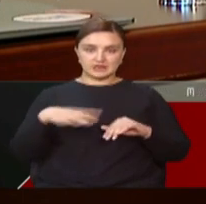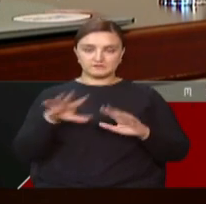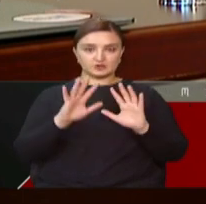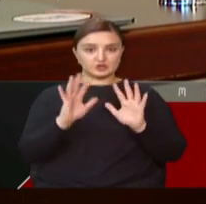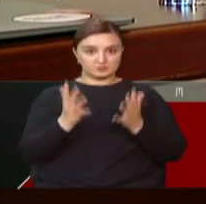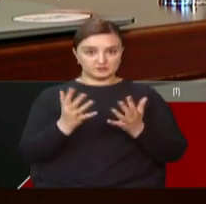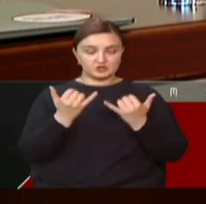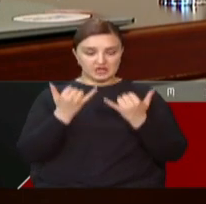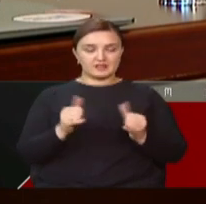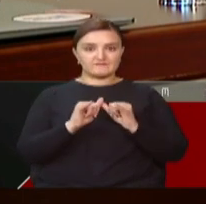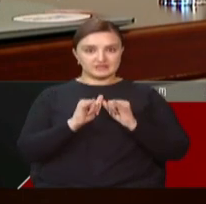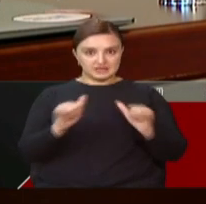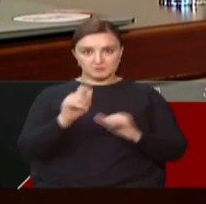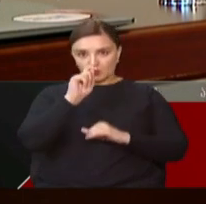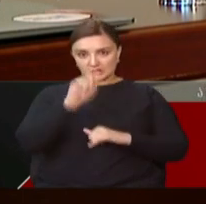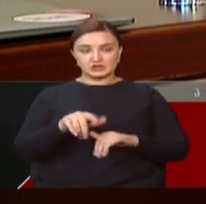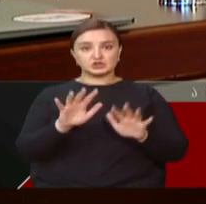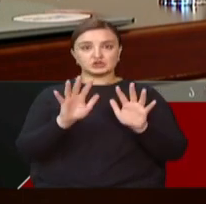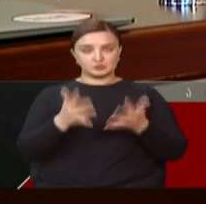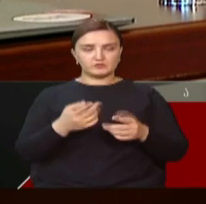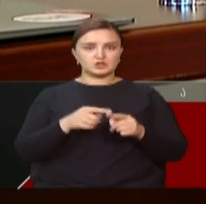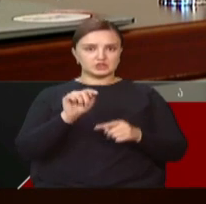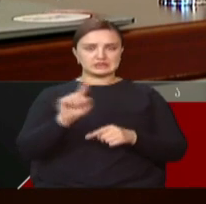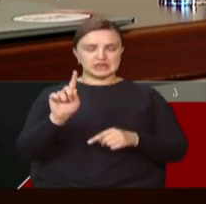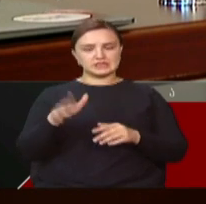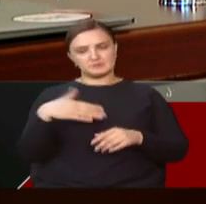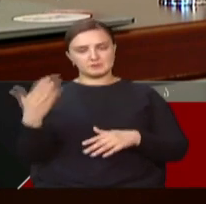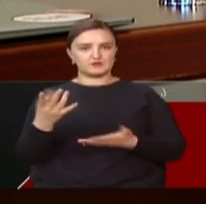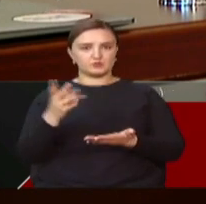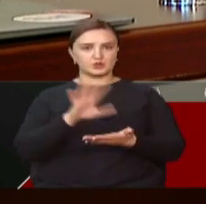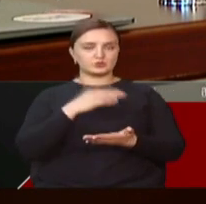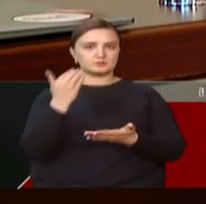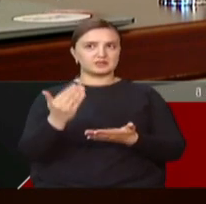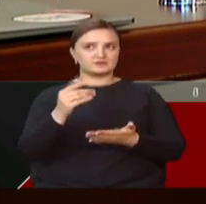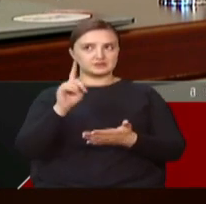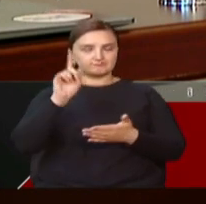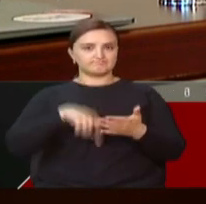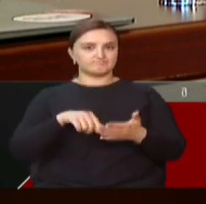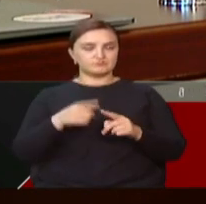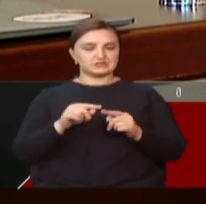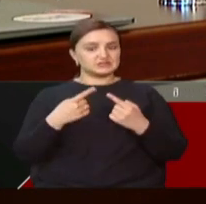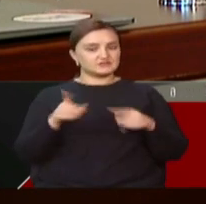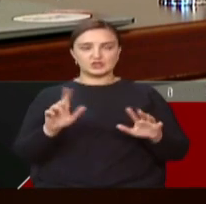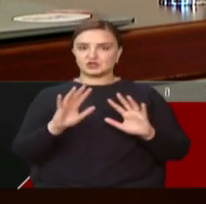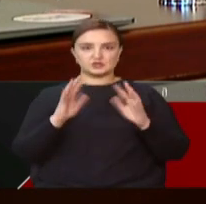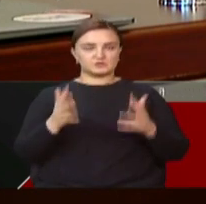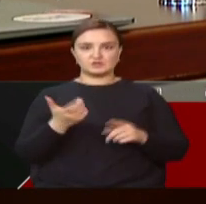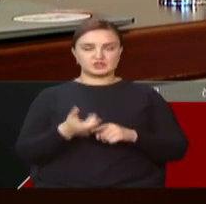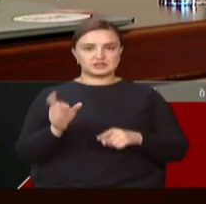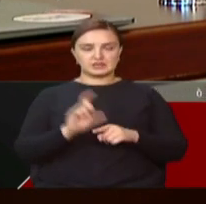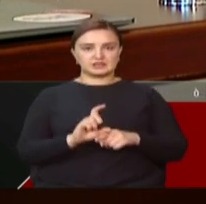და ახლა უკვე ვითარდება უკრაინის შემთხვევაში, ეს რაღაცა კუთხით უნდა იყოს მათთვისაც ნიშანდობლივი. წინააღმდეგ შემთხვევაში